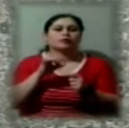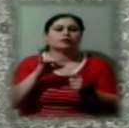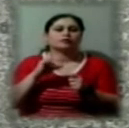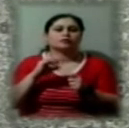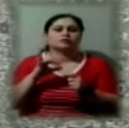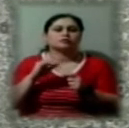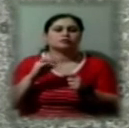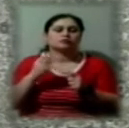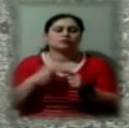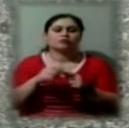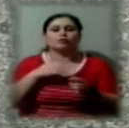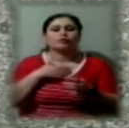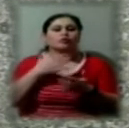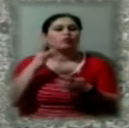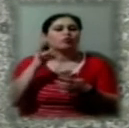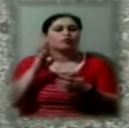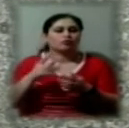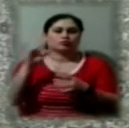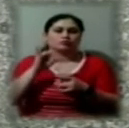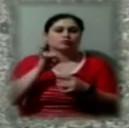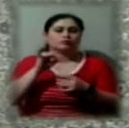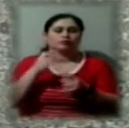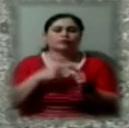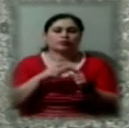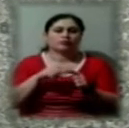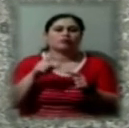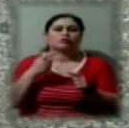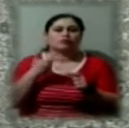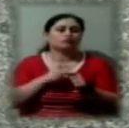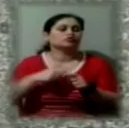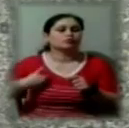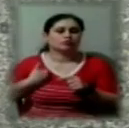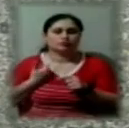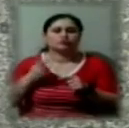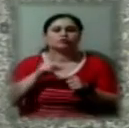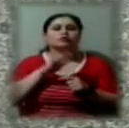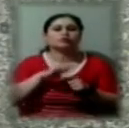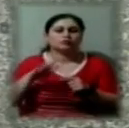нас уроків. І, відповідно, скажімо так, дуже хочеться, щоб діти, скажімо,